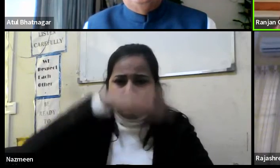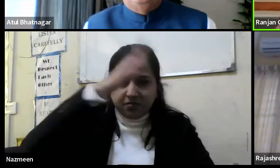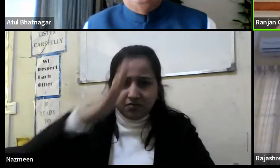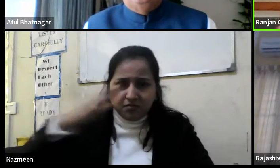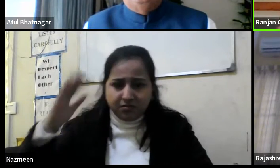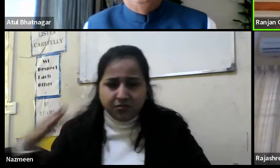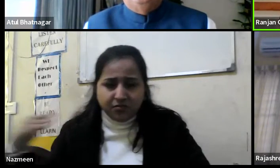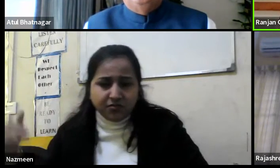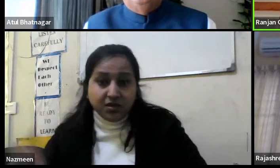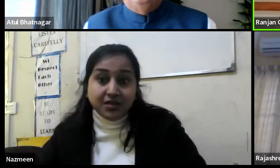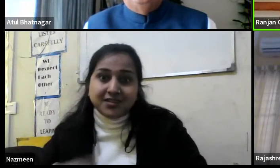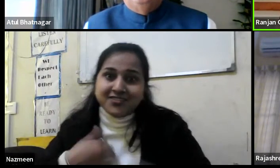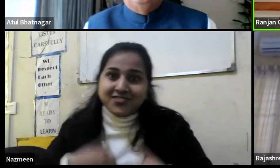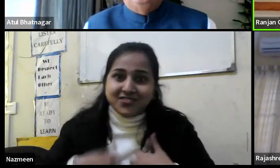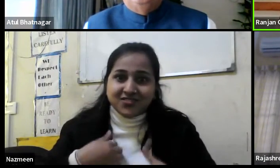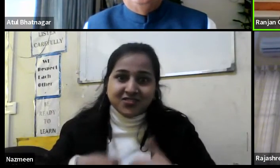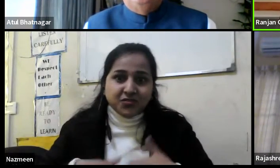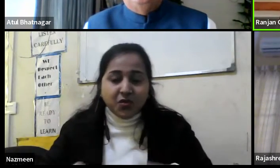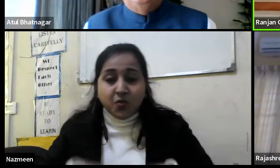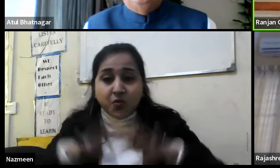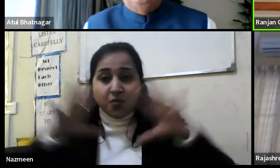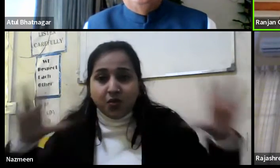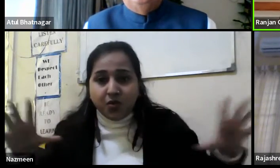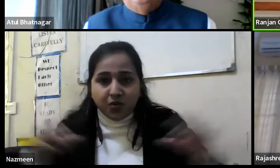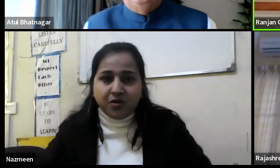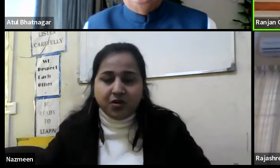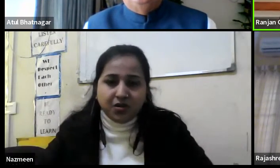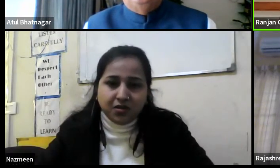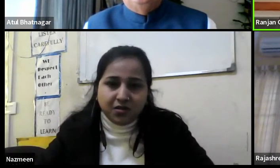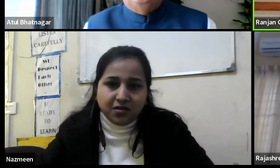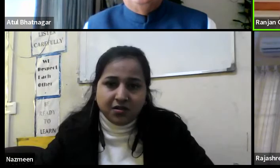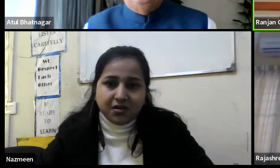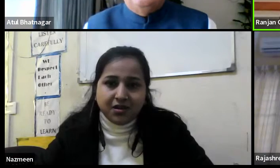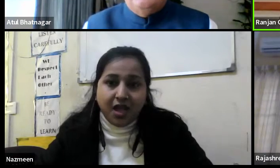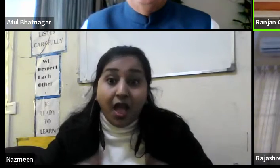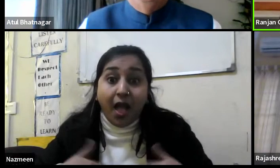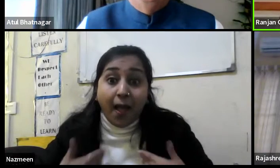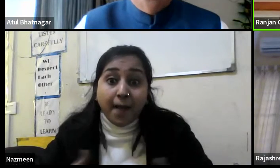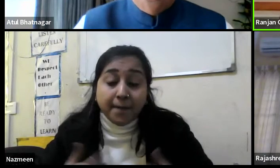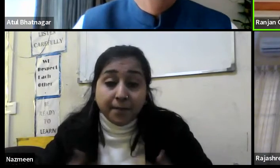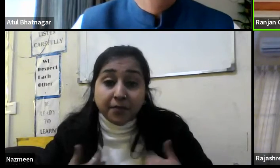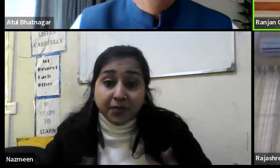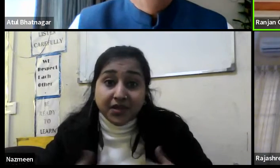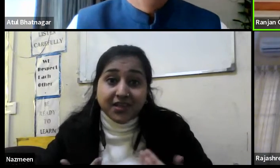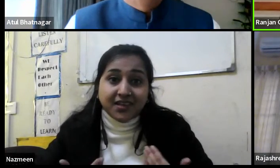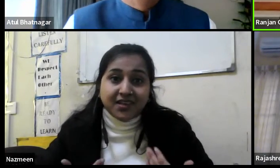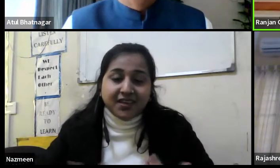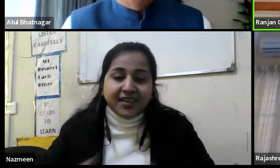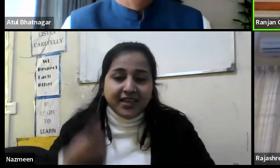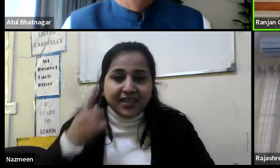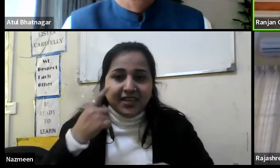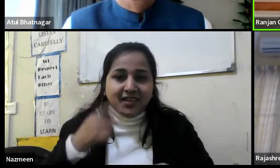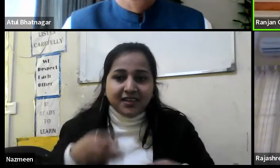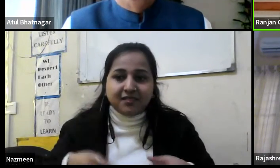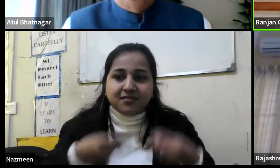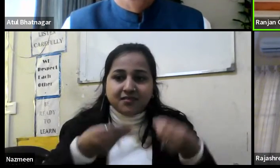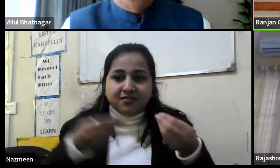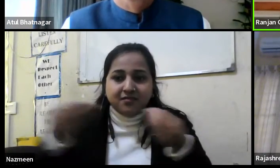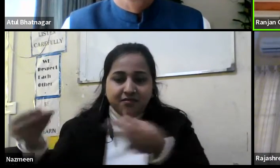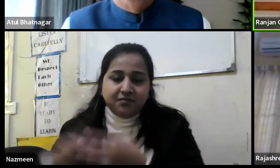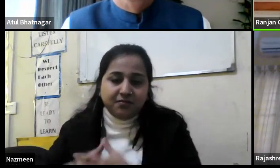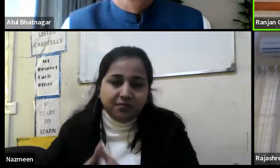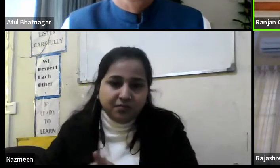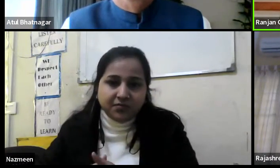आनंद आता है। और तो ये आई बी वेरी हैप्पी टू ऑफर दिस सर्विसेज टू